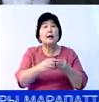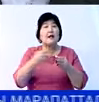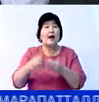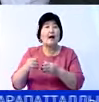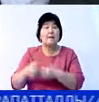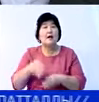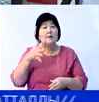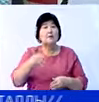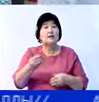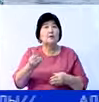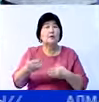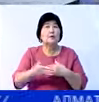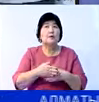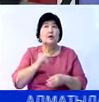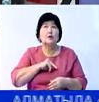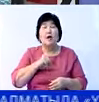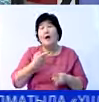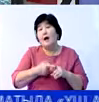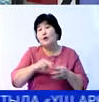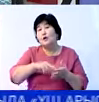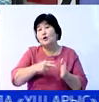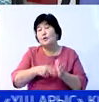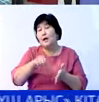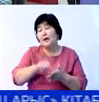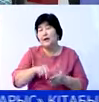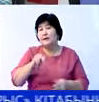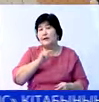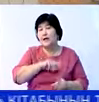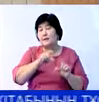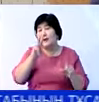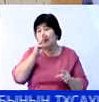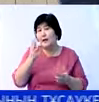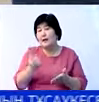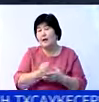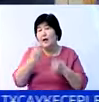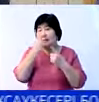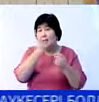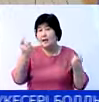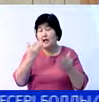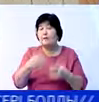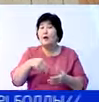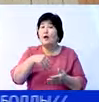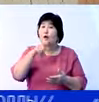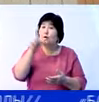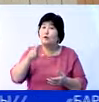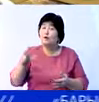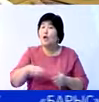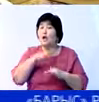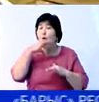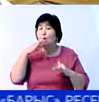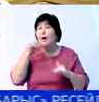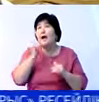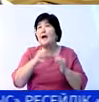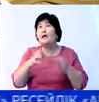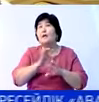топтастырып, 5 мекемеге жұмысқа жіберді. Яғни жобаға қатысушылар мекемеге табыс түсіру үшін жарнамасын жасады, тұтынушыларын көбейтті. Әр